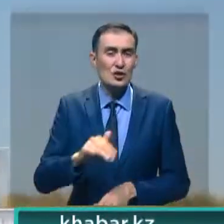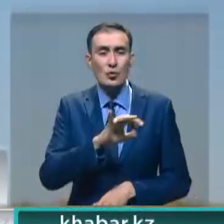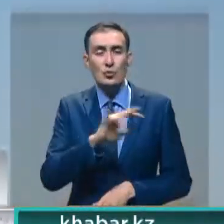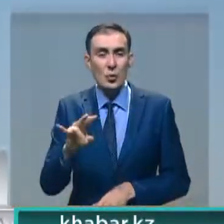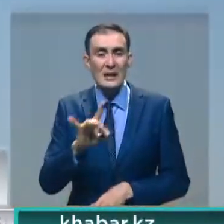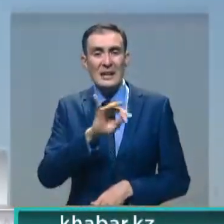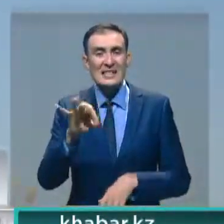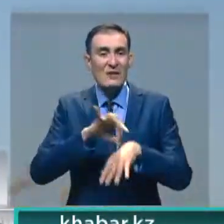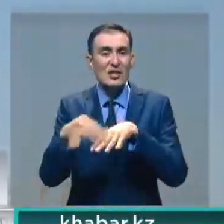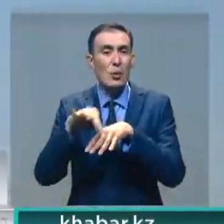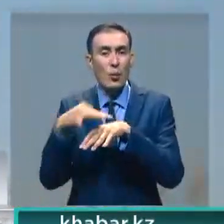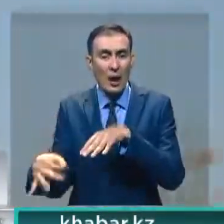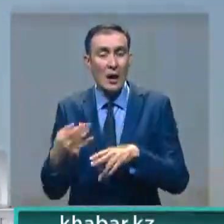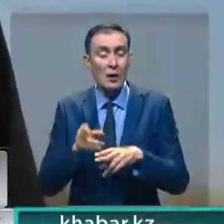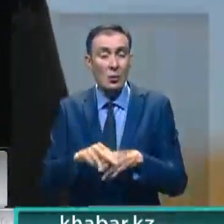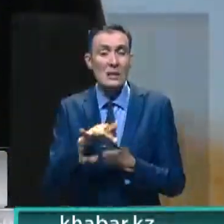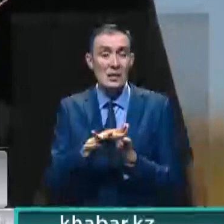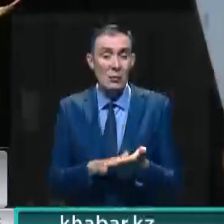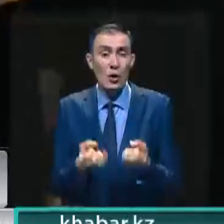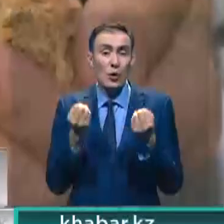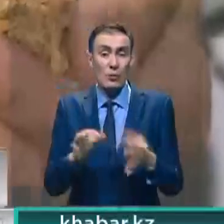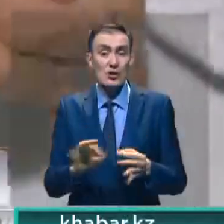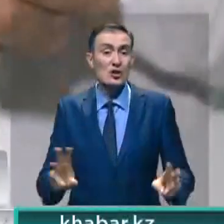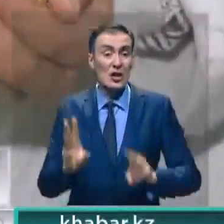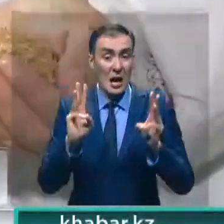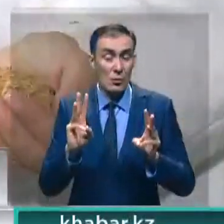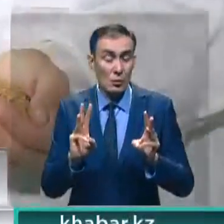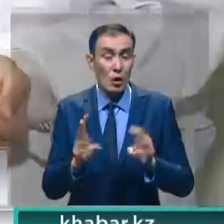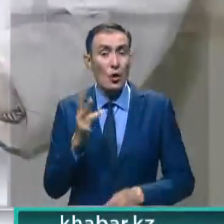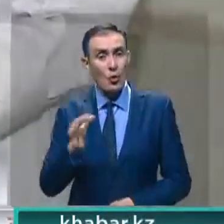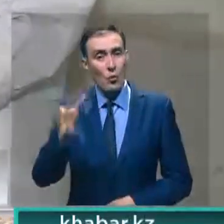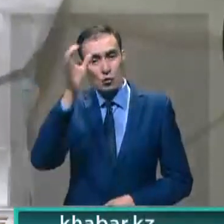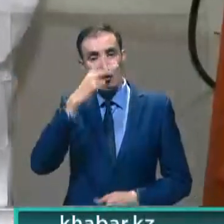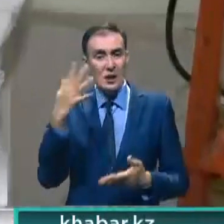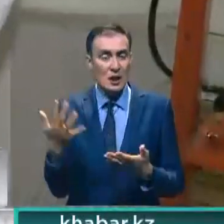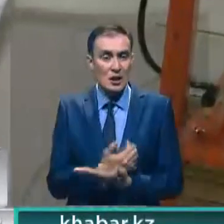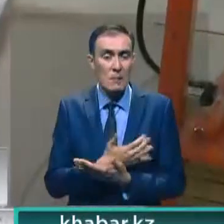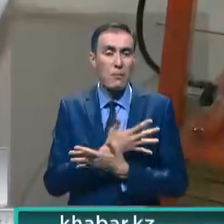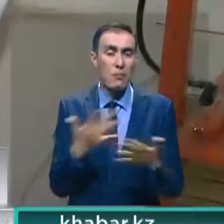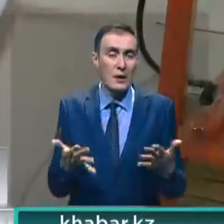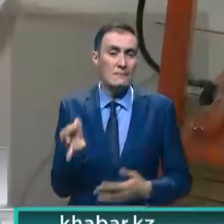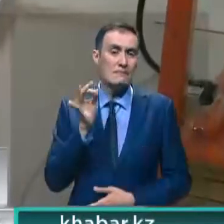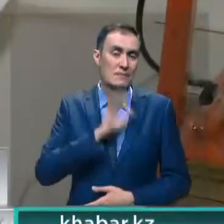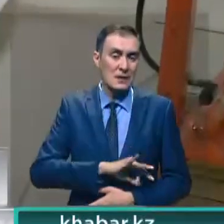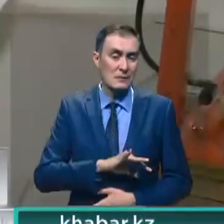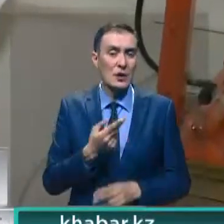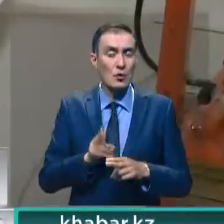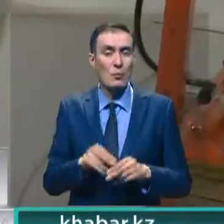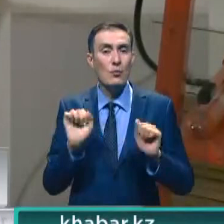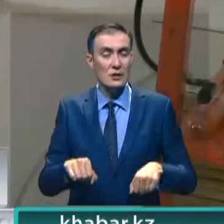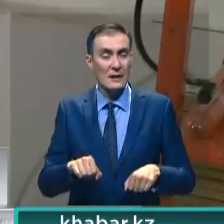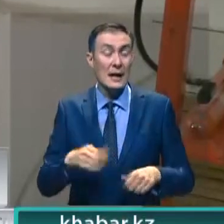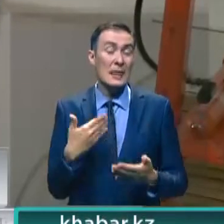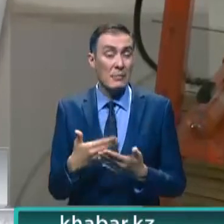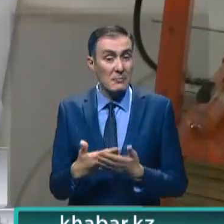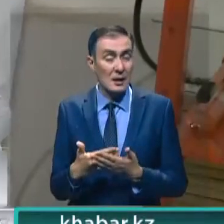тонн рисовой шелухи, которую затем просто сжигают. Однако ученые нашли более экологичные способы ее применения.